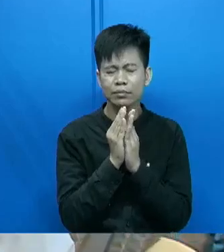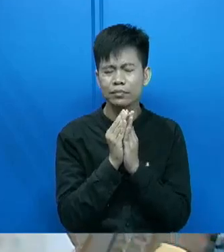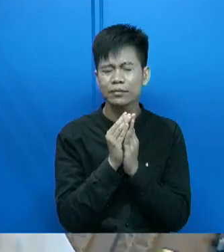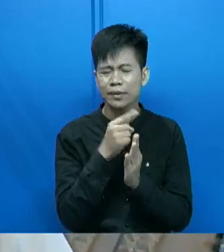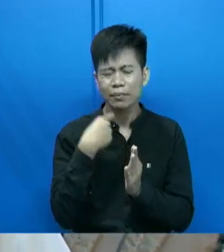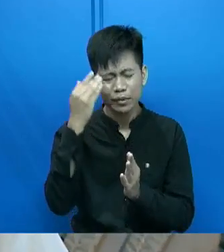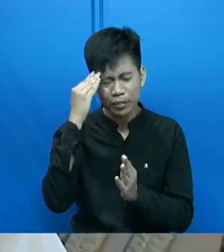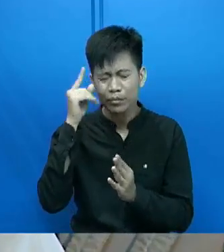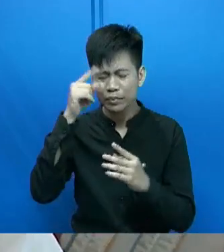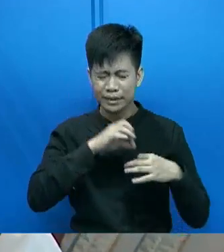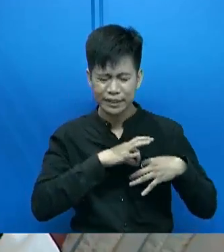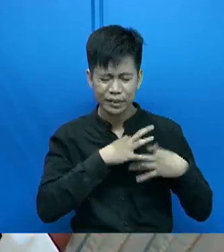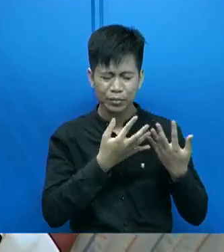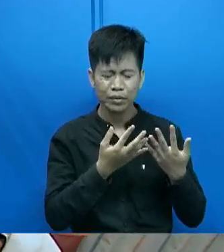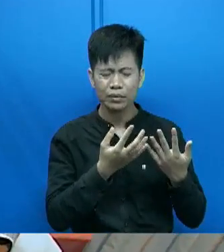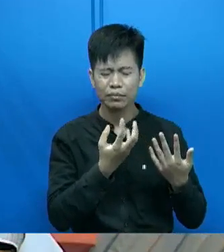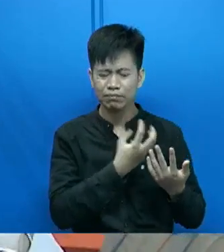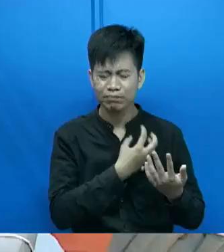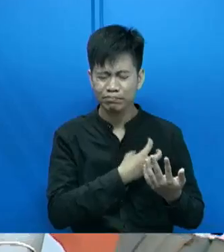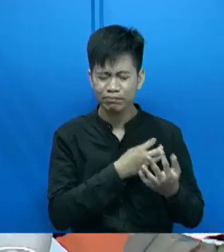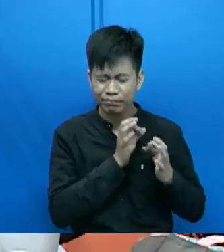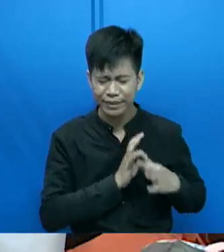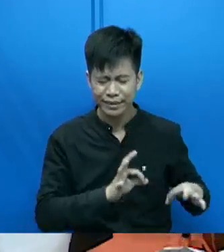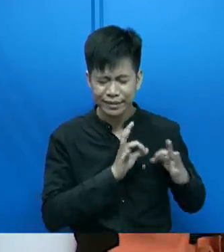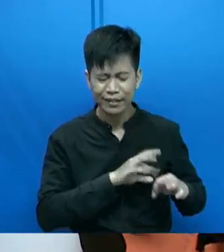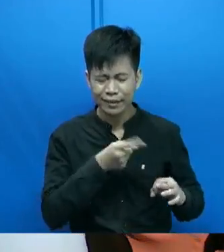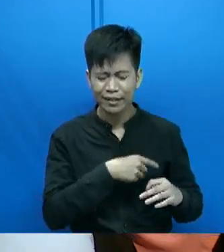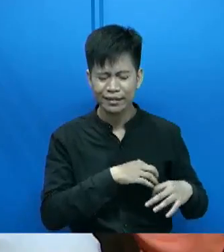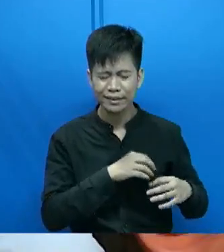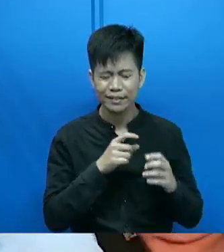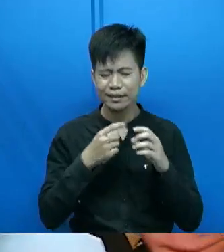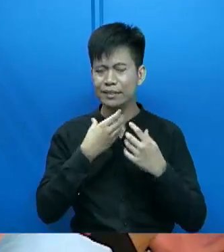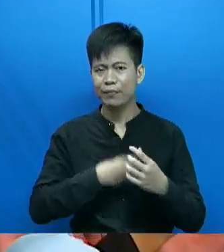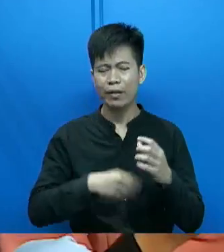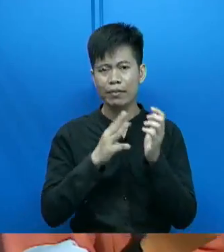Engkau menggenggam jiwa kami ya Rab, bersihkan jiwa kami dari sifat-sifat maksiat.